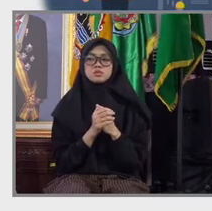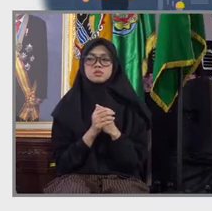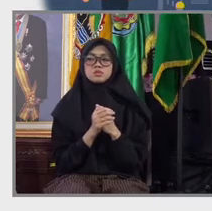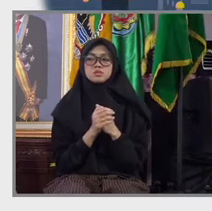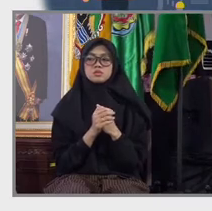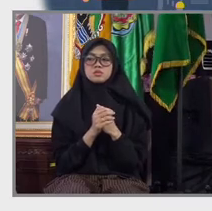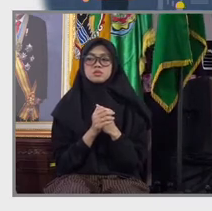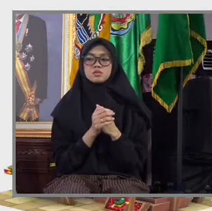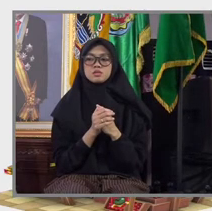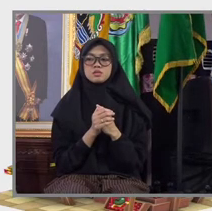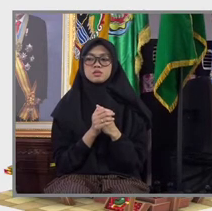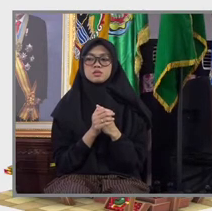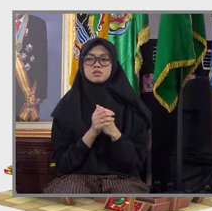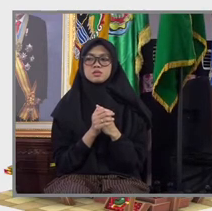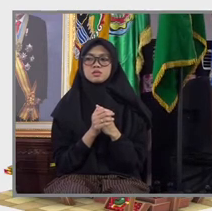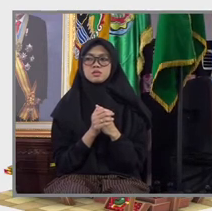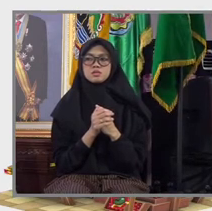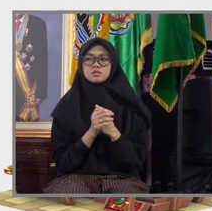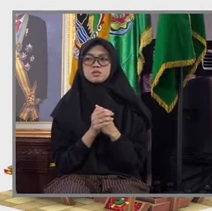yaitu